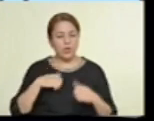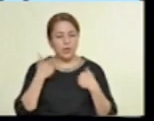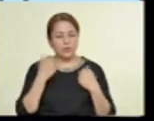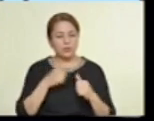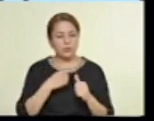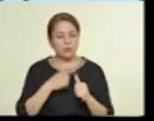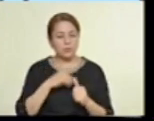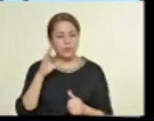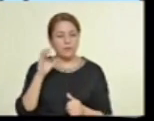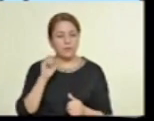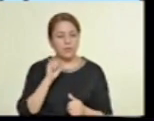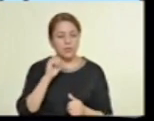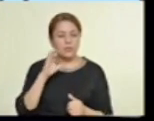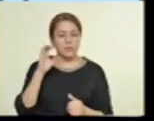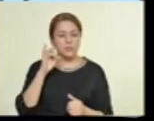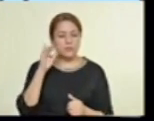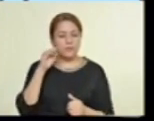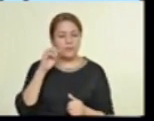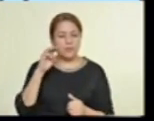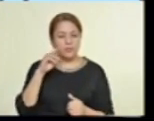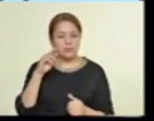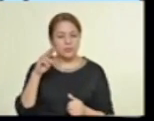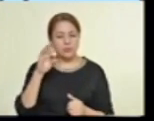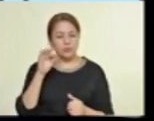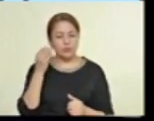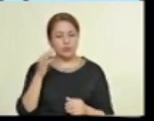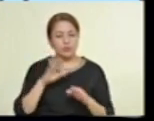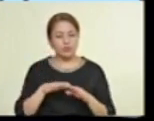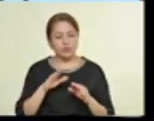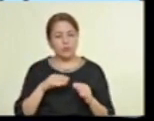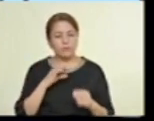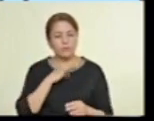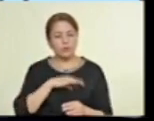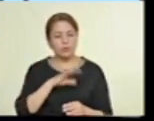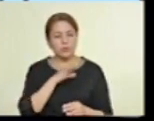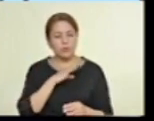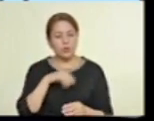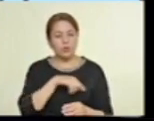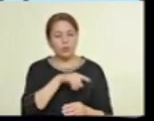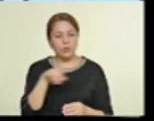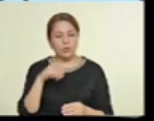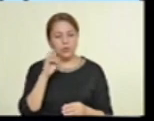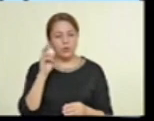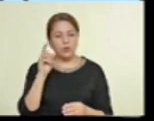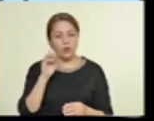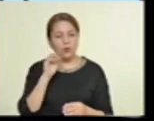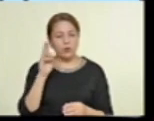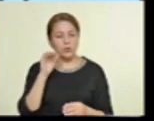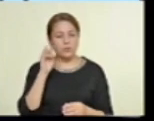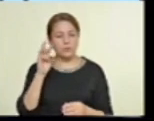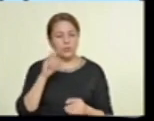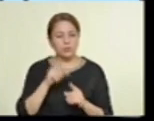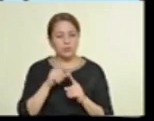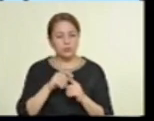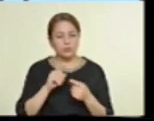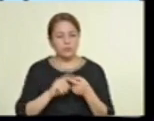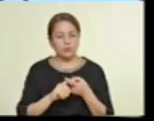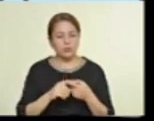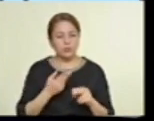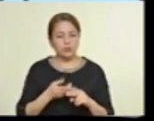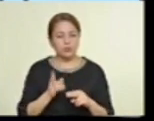nomi, sifatdosh o'rnida qo'llanib, ularni hokim so'zga bog'lash uchun xizmat